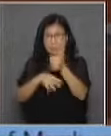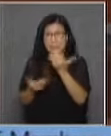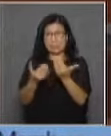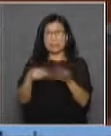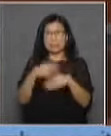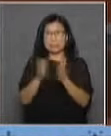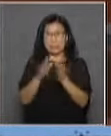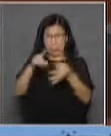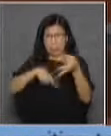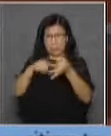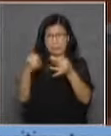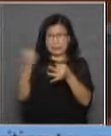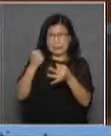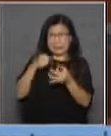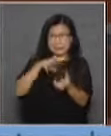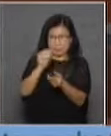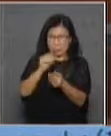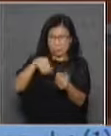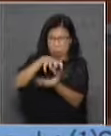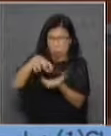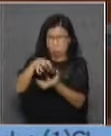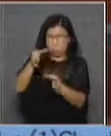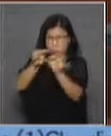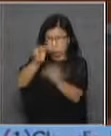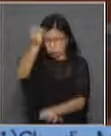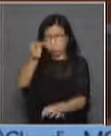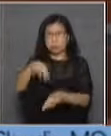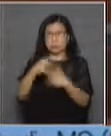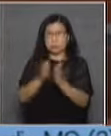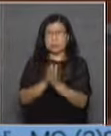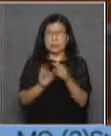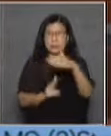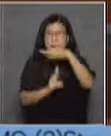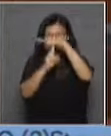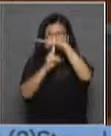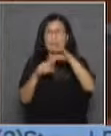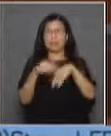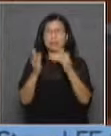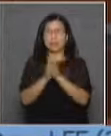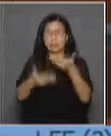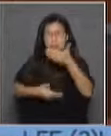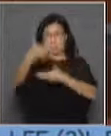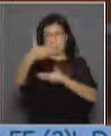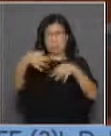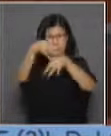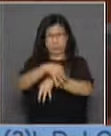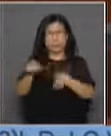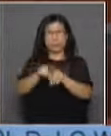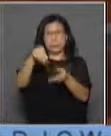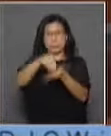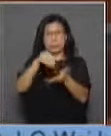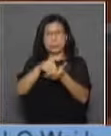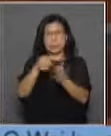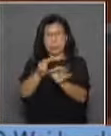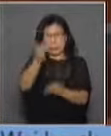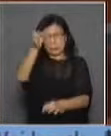應力混凝土空心裝，以支撐呢個住宅嘅樓宇嘅。合約都定明呢佢嗰啲等裝嘅